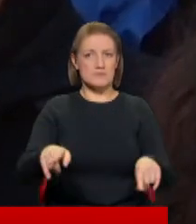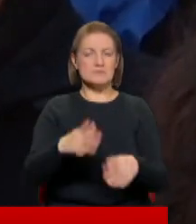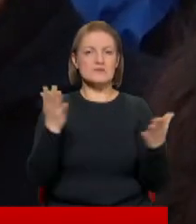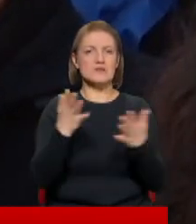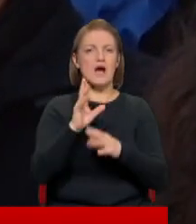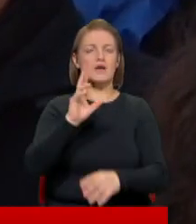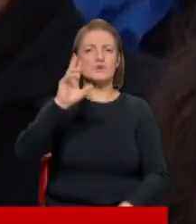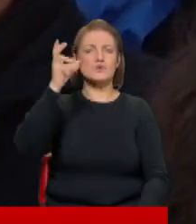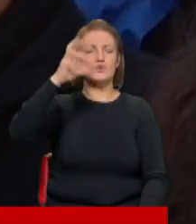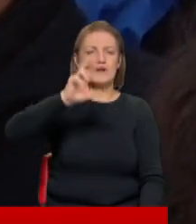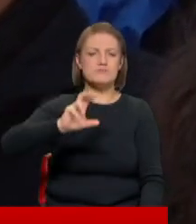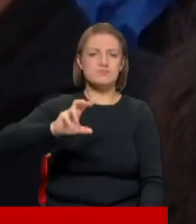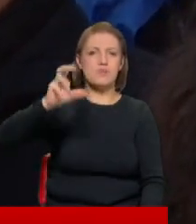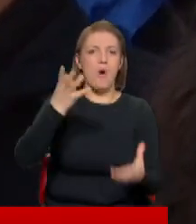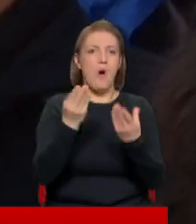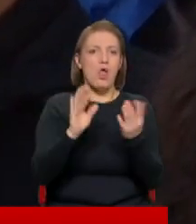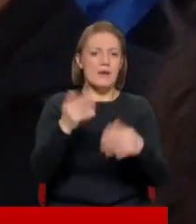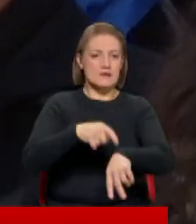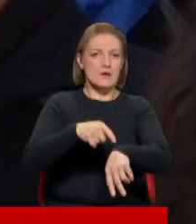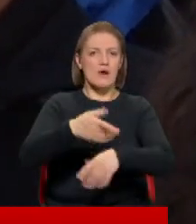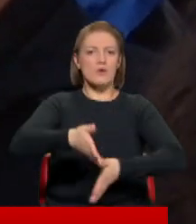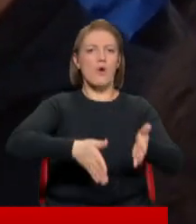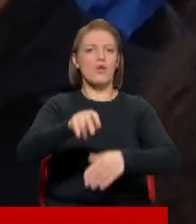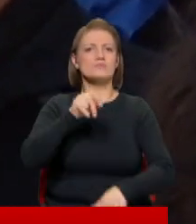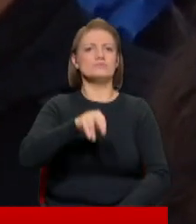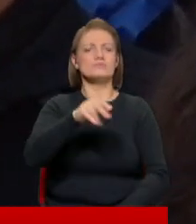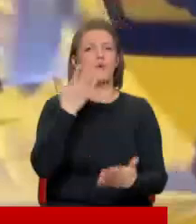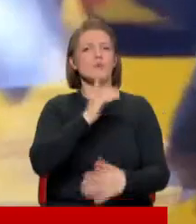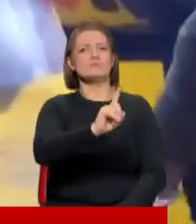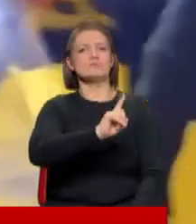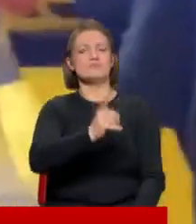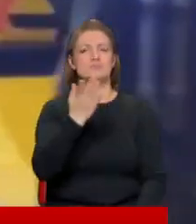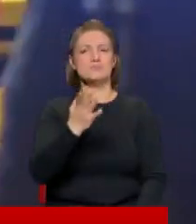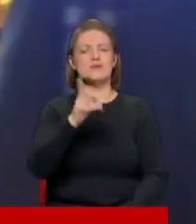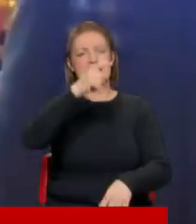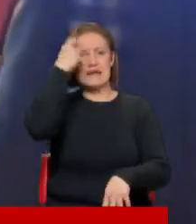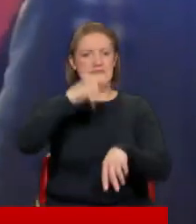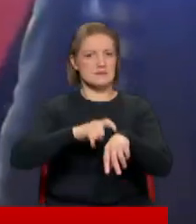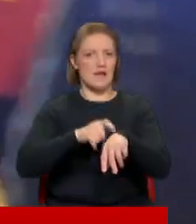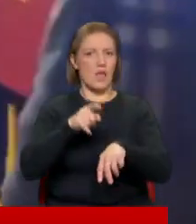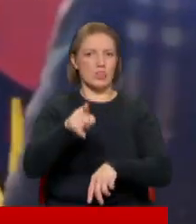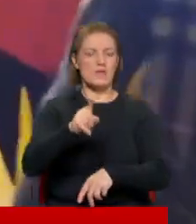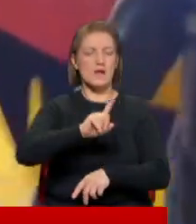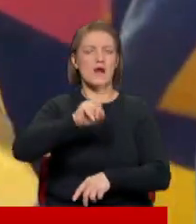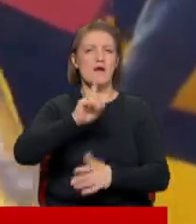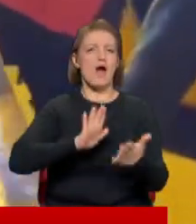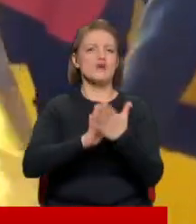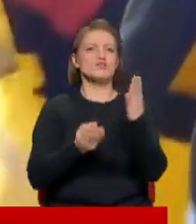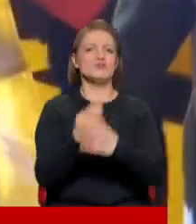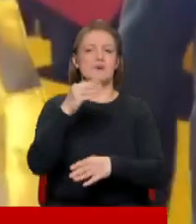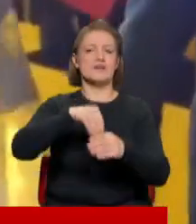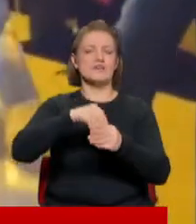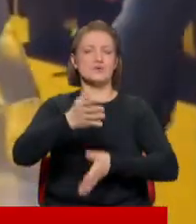daha günün ağarmadığı saatlerde yollara düşmek zorunda kalmaktadır. Kalıcı yaz saati uygulamasını protesto etmek için